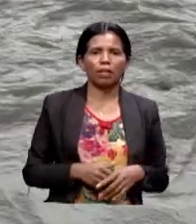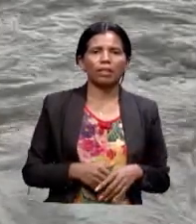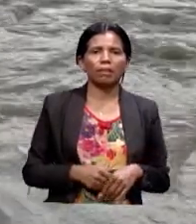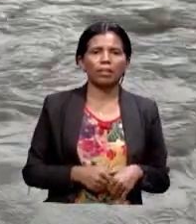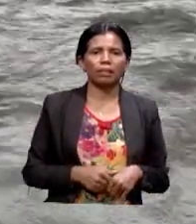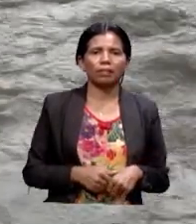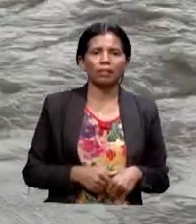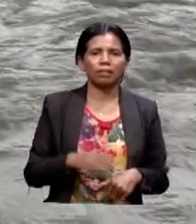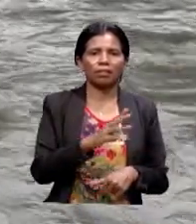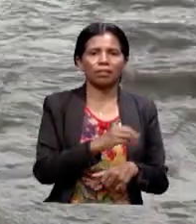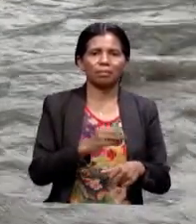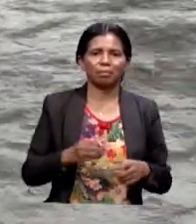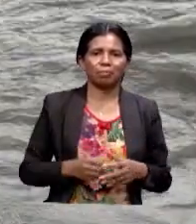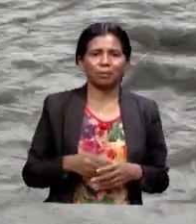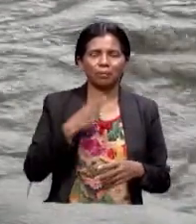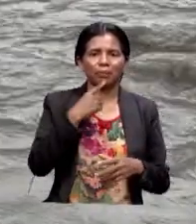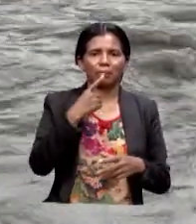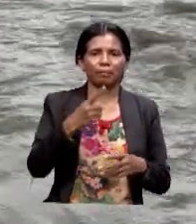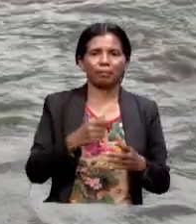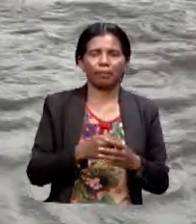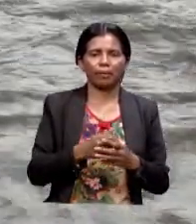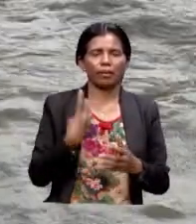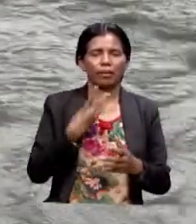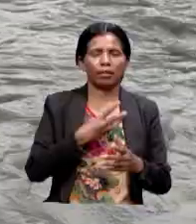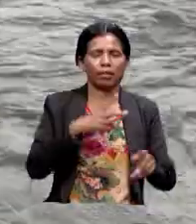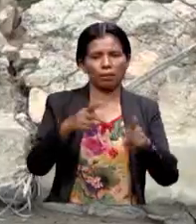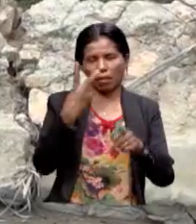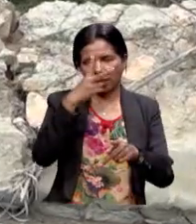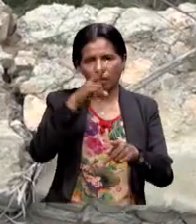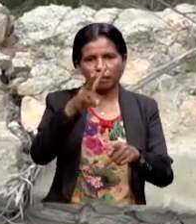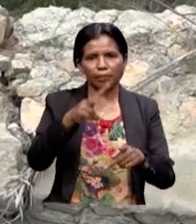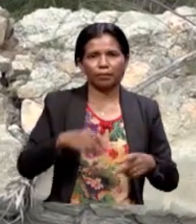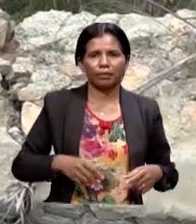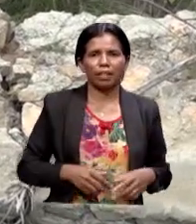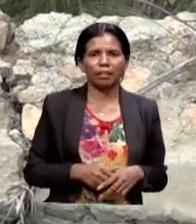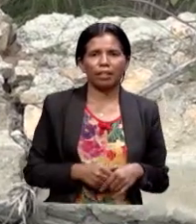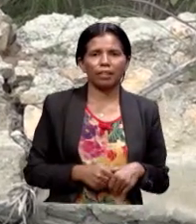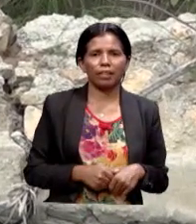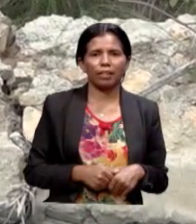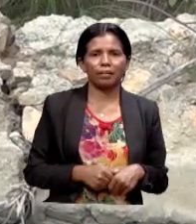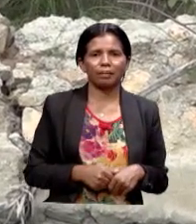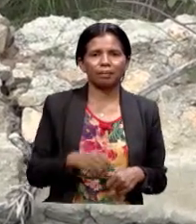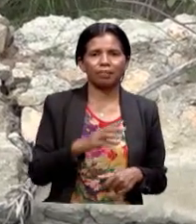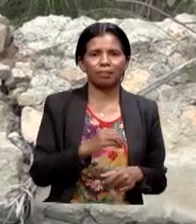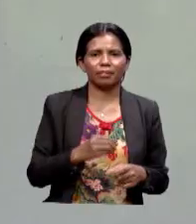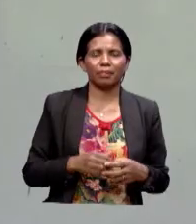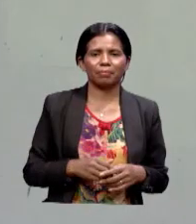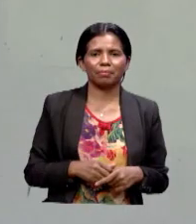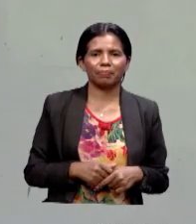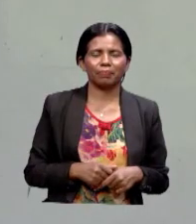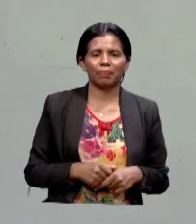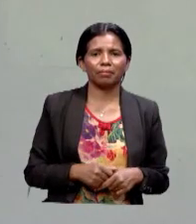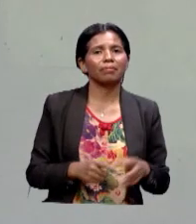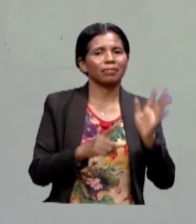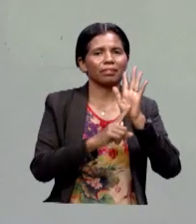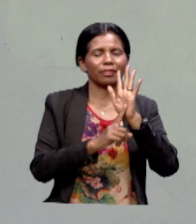halau sigun epok mos, itania aturan siram ba mai harihela. Mas ke hobi kone sang iriga sang semi permanen. Mas obrato haturun